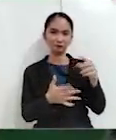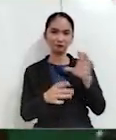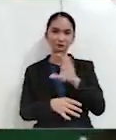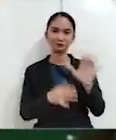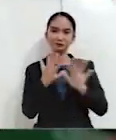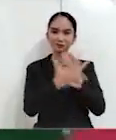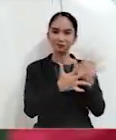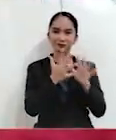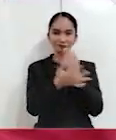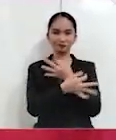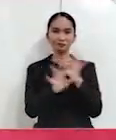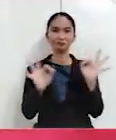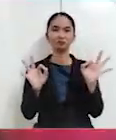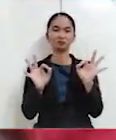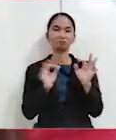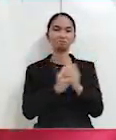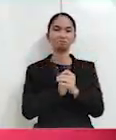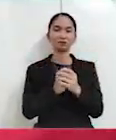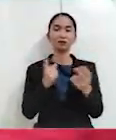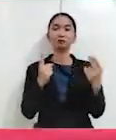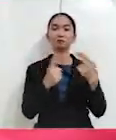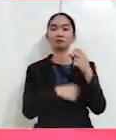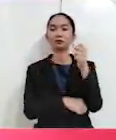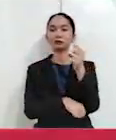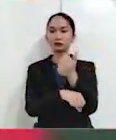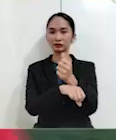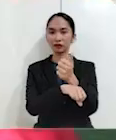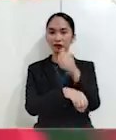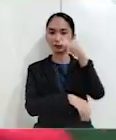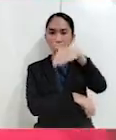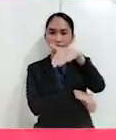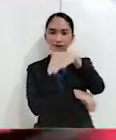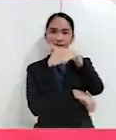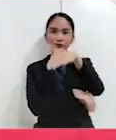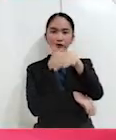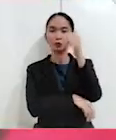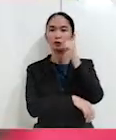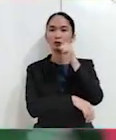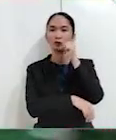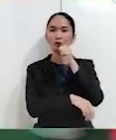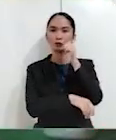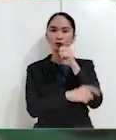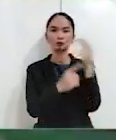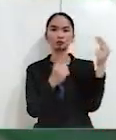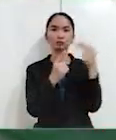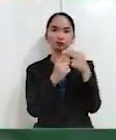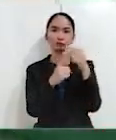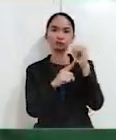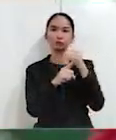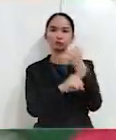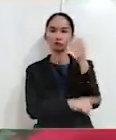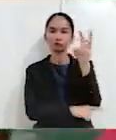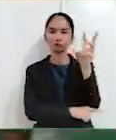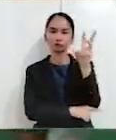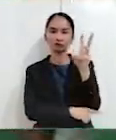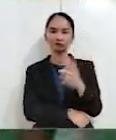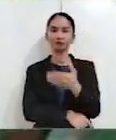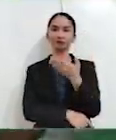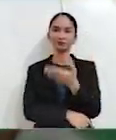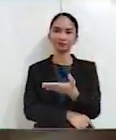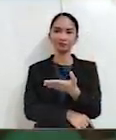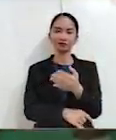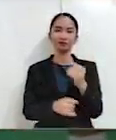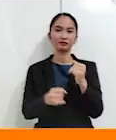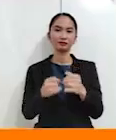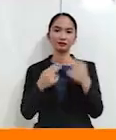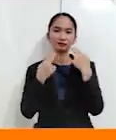Libreng-libre hanggang 10 PM araw-araw hanggang January 6. So yan muna ang pinakahuli dito. Back